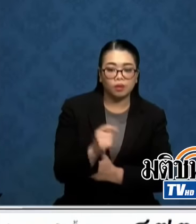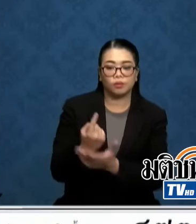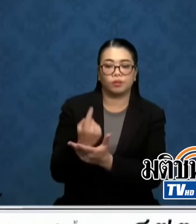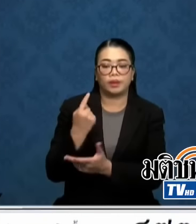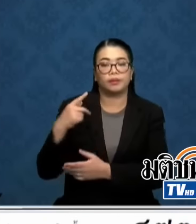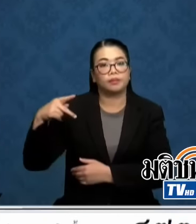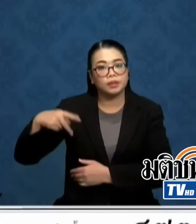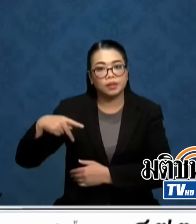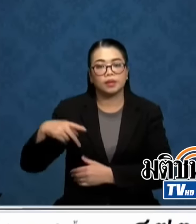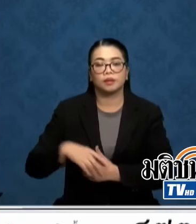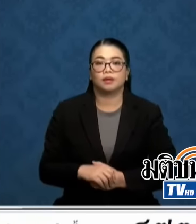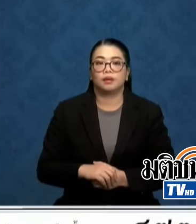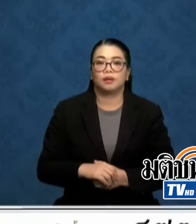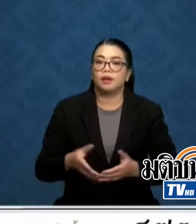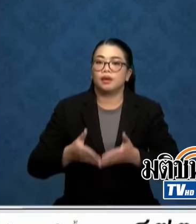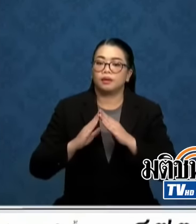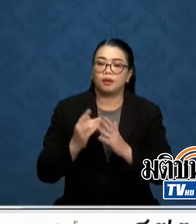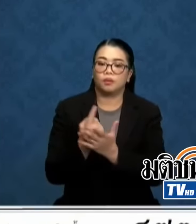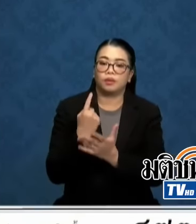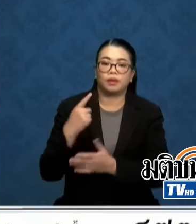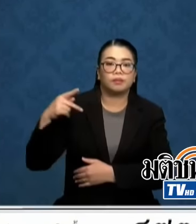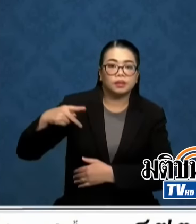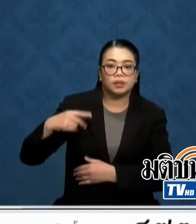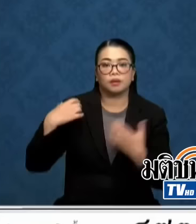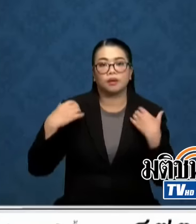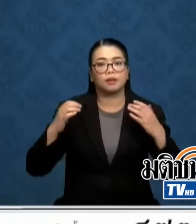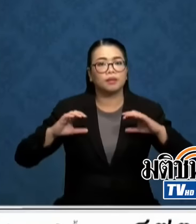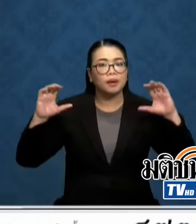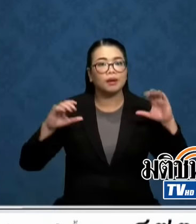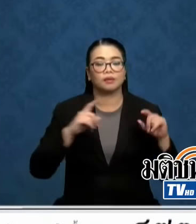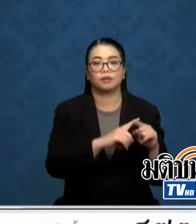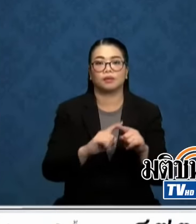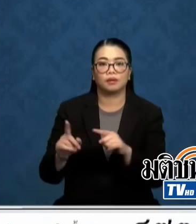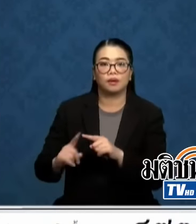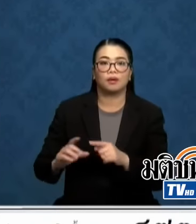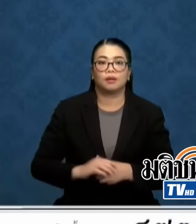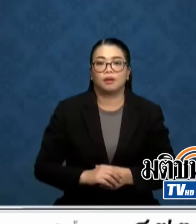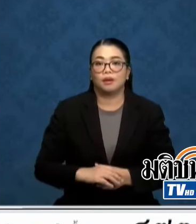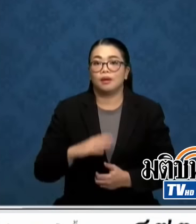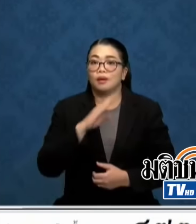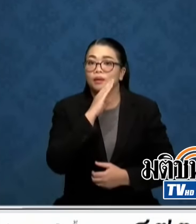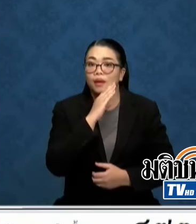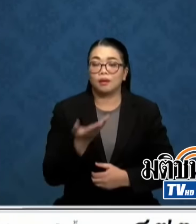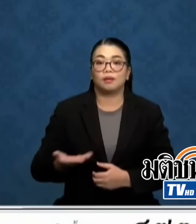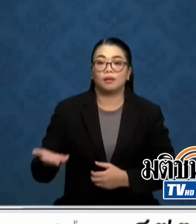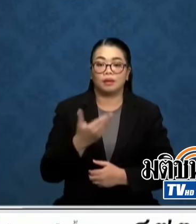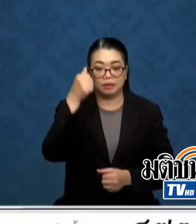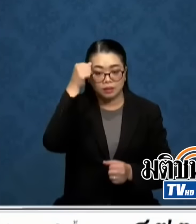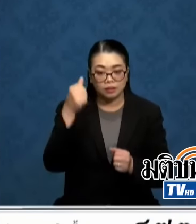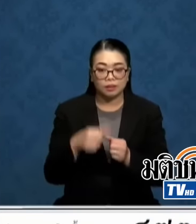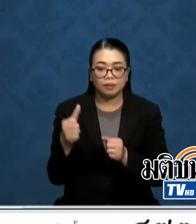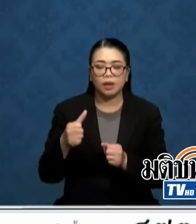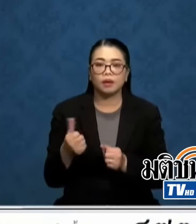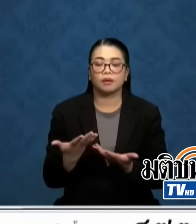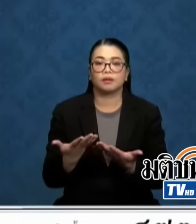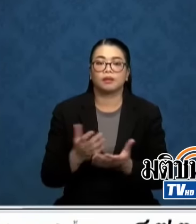แทนพิเศษมีการตั้งตัวแทนพิเศษของรัฐบาลในขณะนั้นถ้าท่านประธานจำได้หลังจากปฏิวัติ